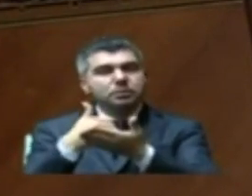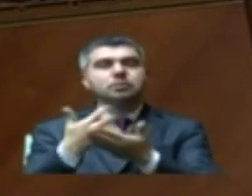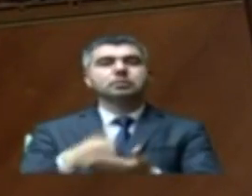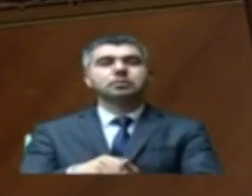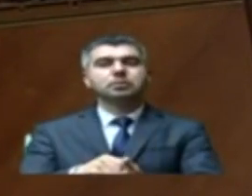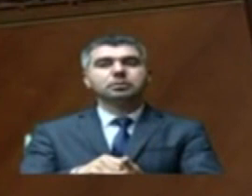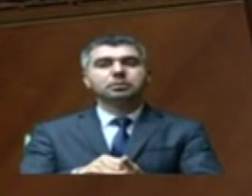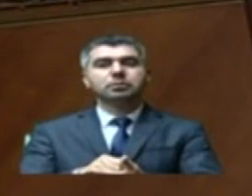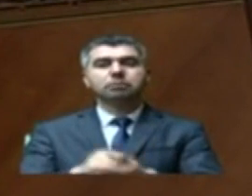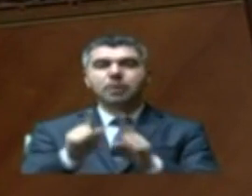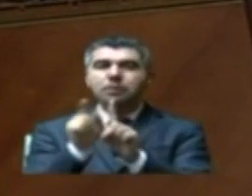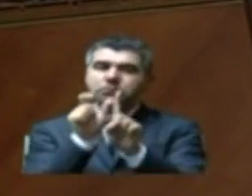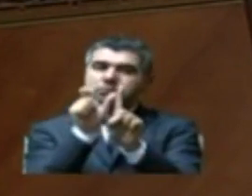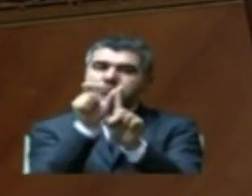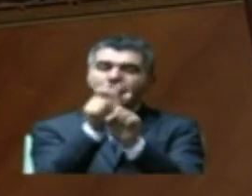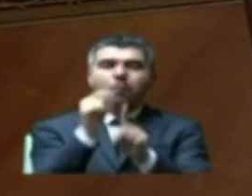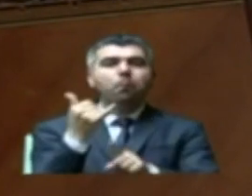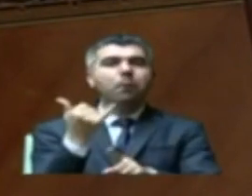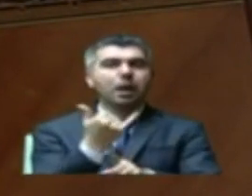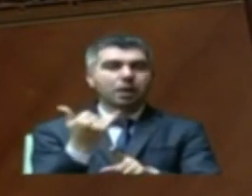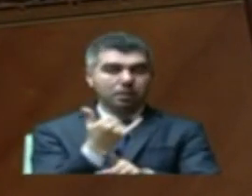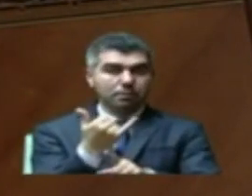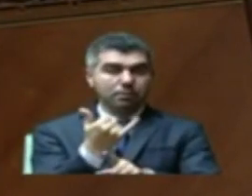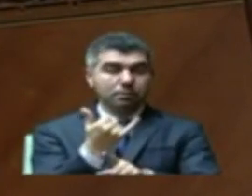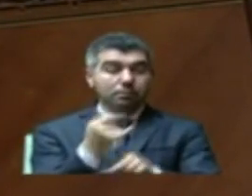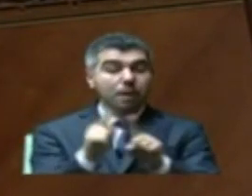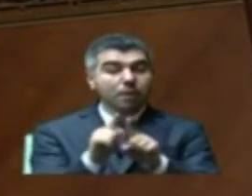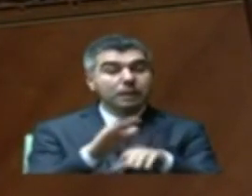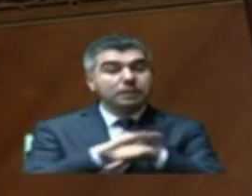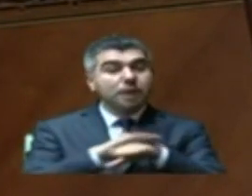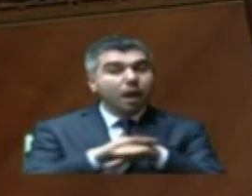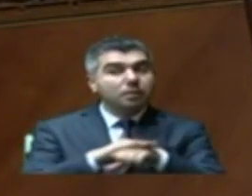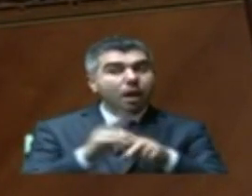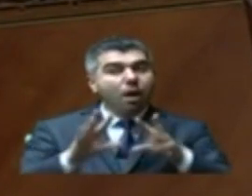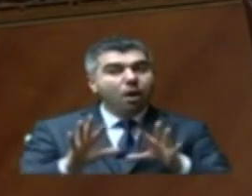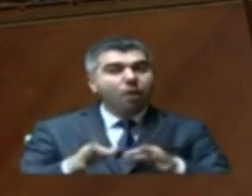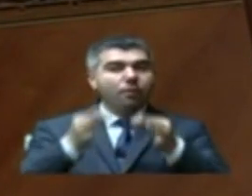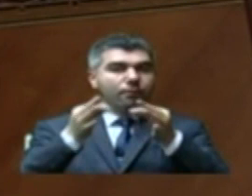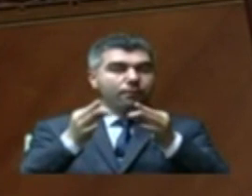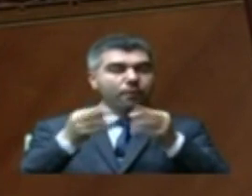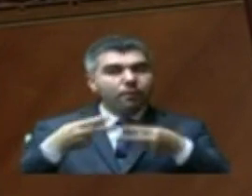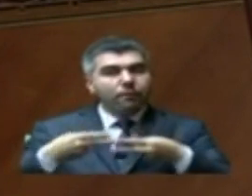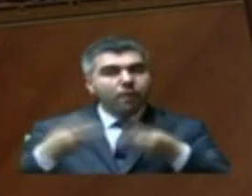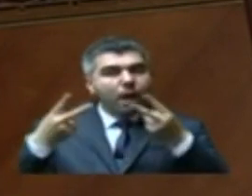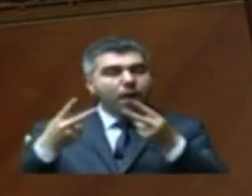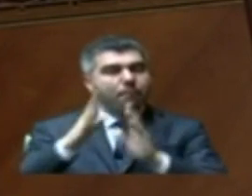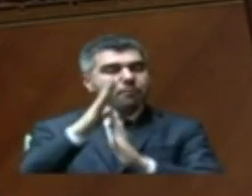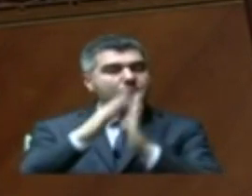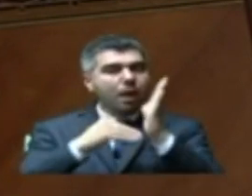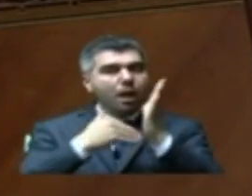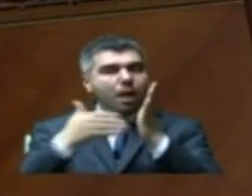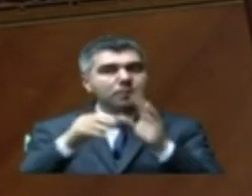مختلف ولكن أن نركز عليها، لأننا فاش وضعنا سياسة عمومية وخرجنا منها واحد المخطط تنفيذي